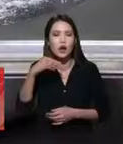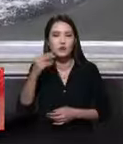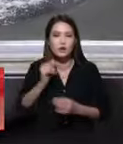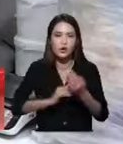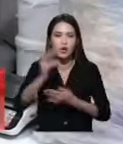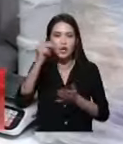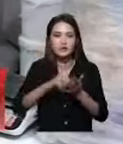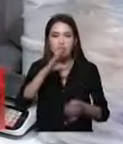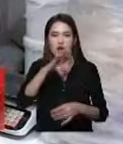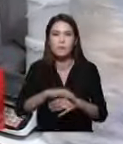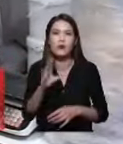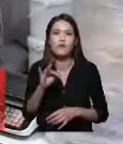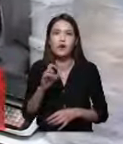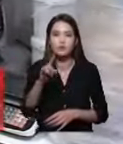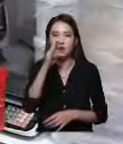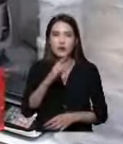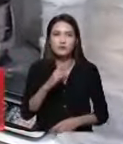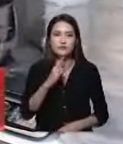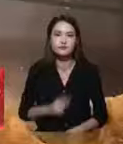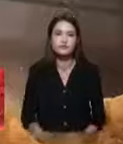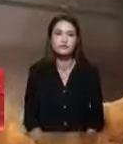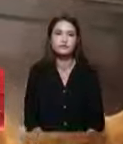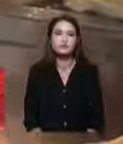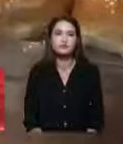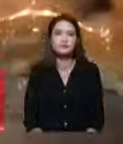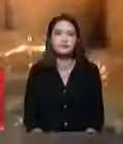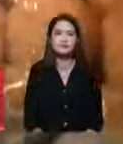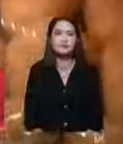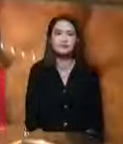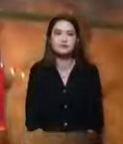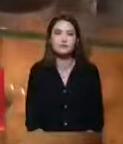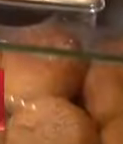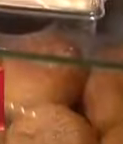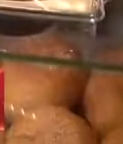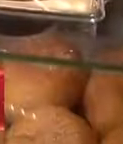зафиксирован на востоке Казахстана. Дана Ермак, Бауыржан Жолдыбалин, Астана, Таймс.